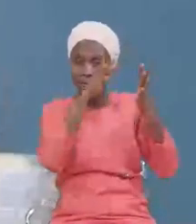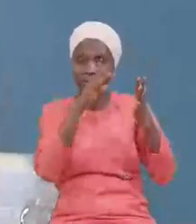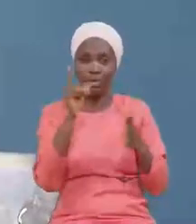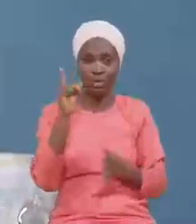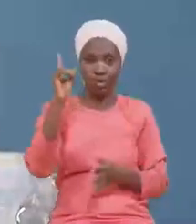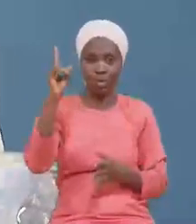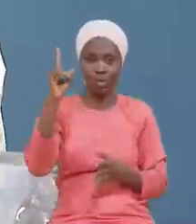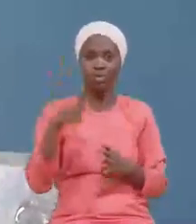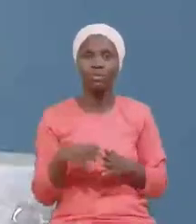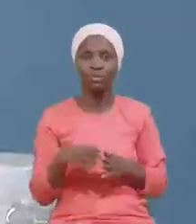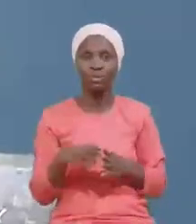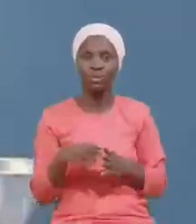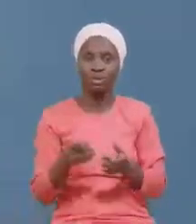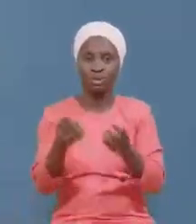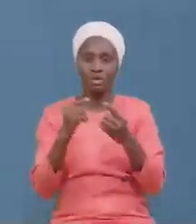vient à vous,